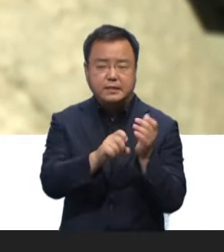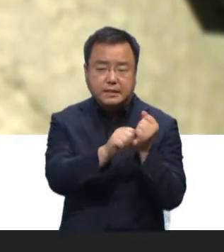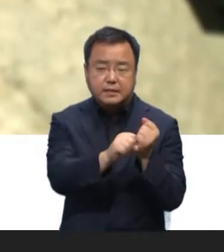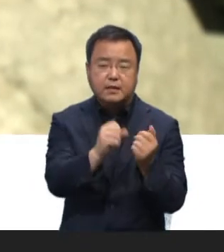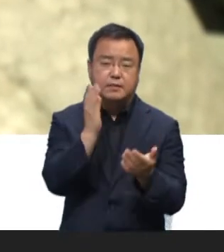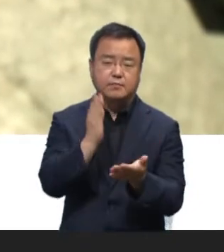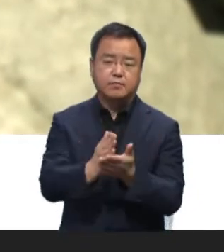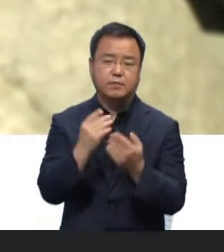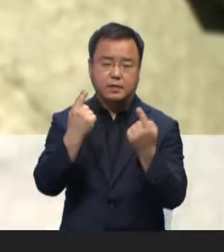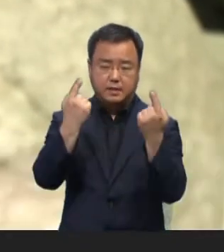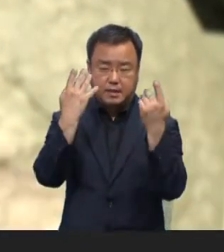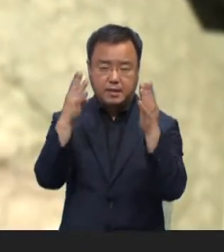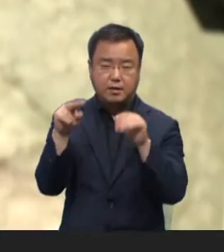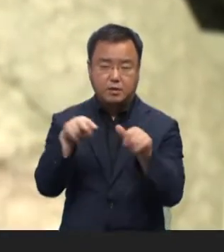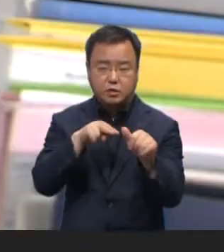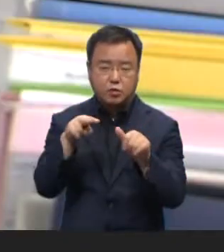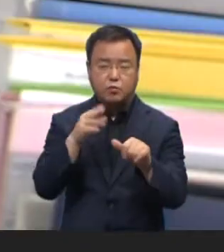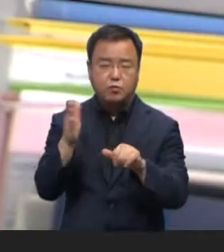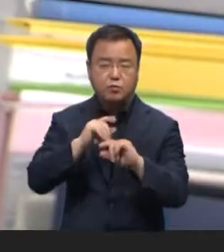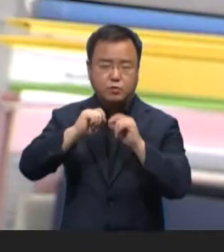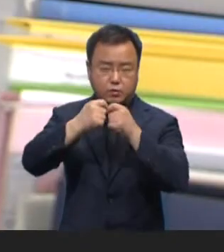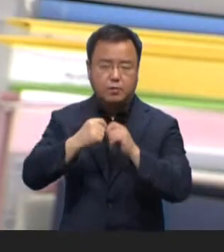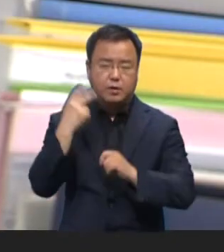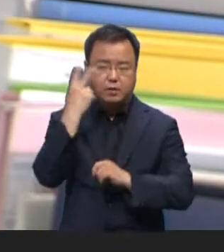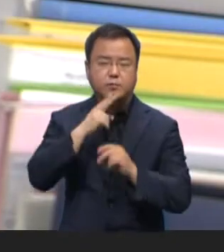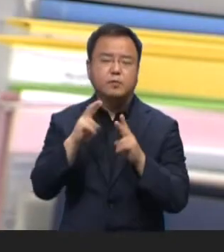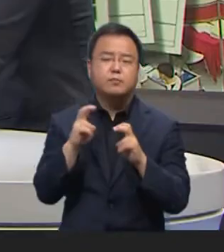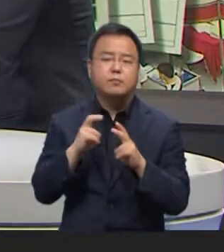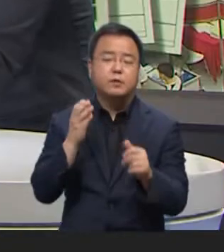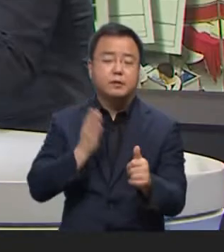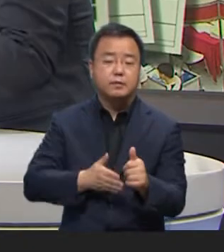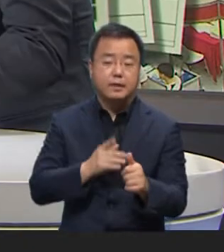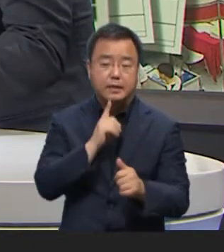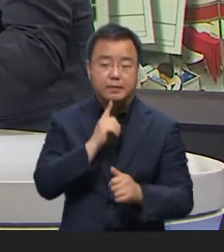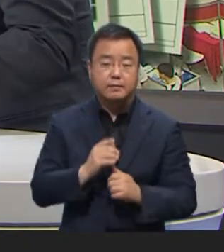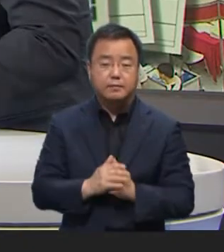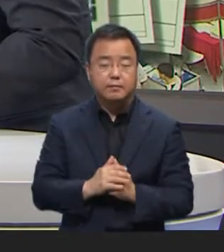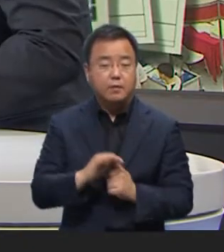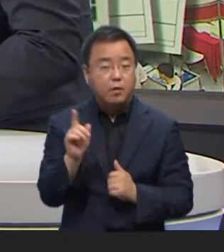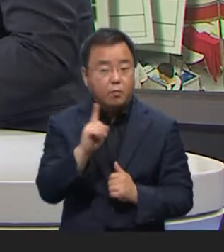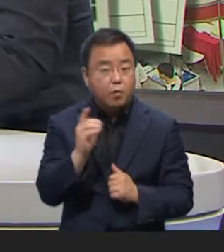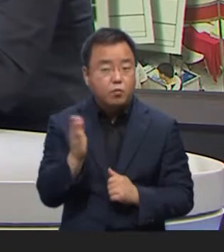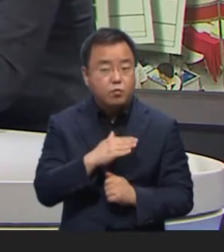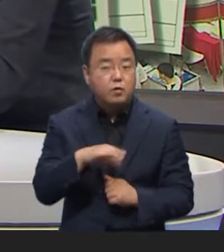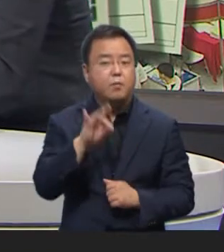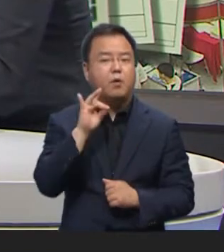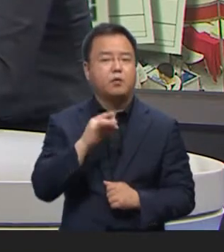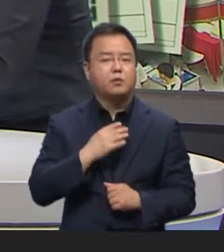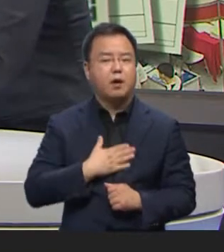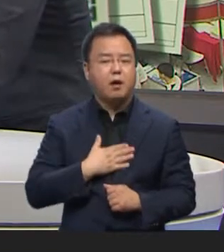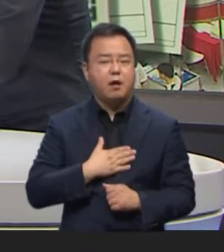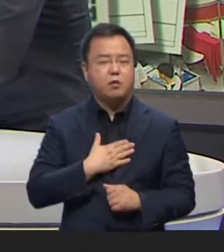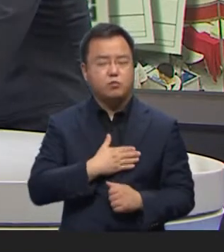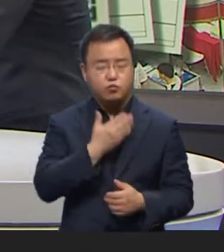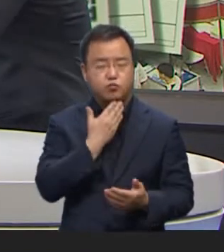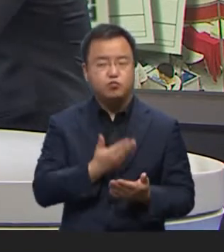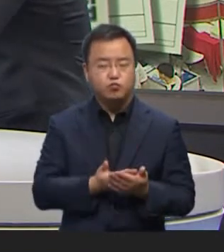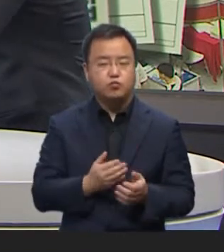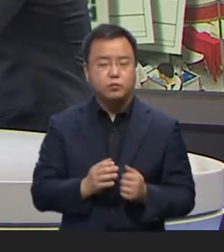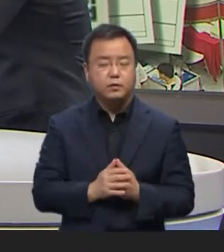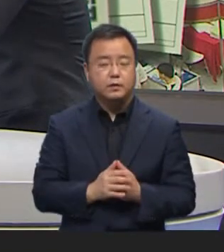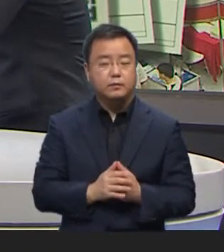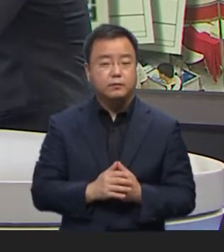제공하는 정보부터 면밀하게 검토할 필요가 있습니다 4 뭐 부터 먼저 해야 되는 지가 좀 중요할 것 같구요 어